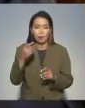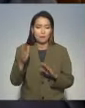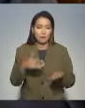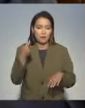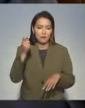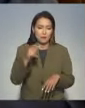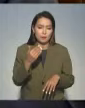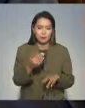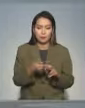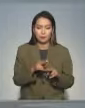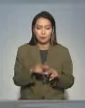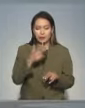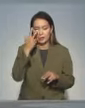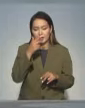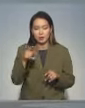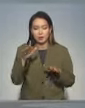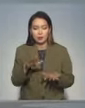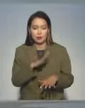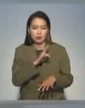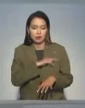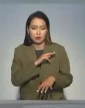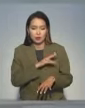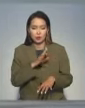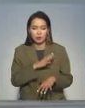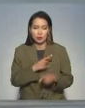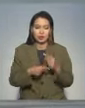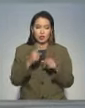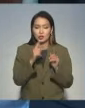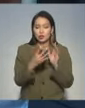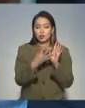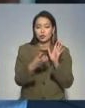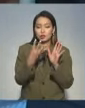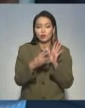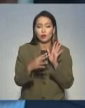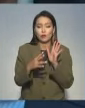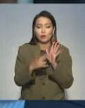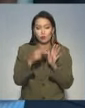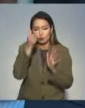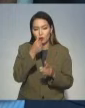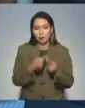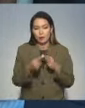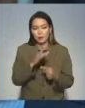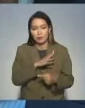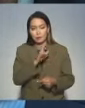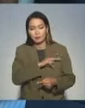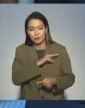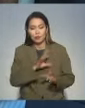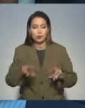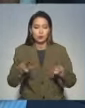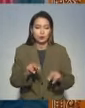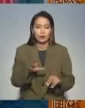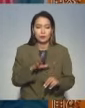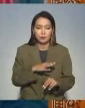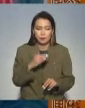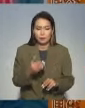Никибаев еще 3 года служил танкистом. Домой вернулся лишь в 1948-м. Окончил педучилище, проработал учителем. Вместе с